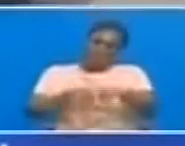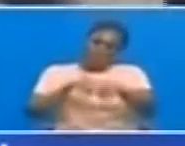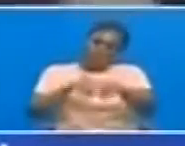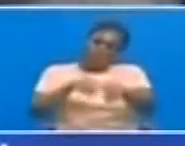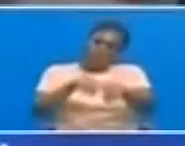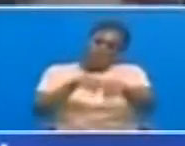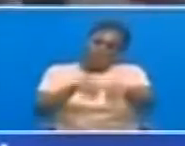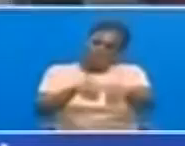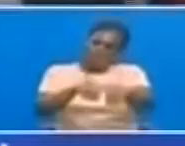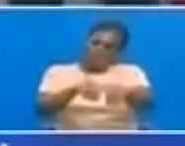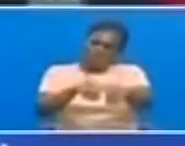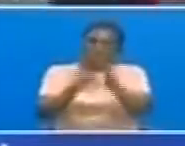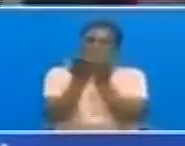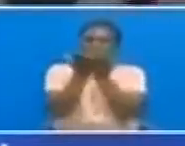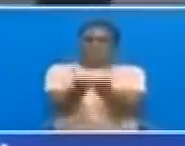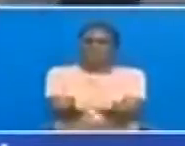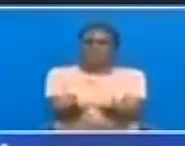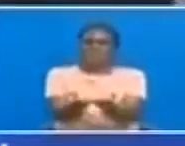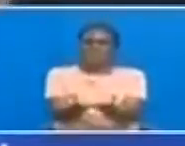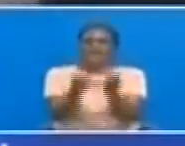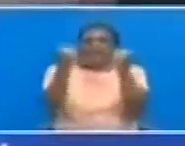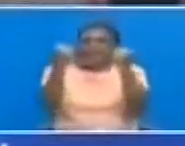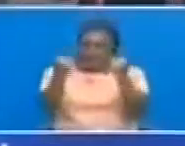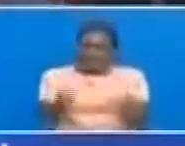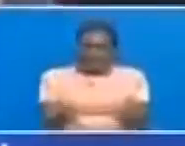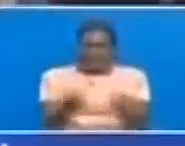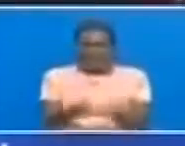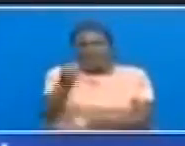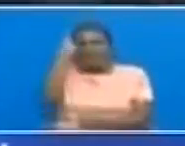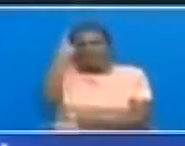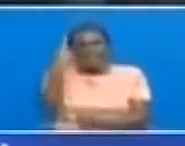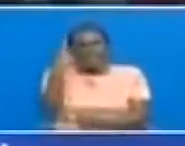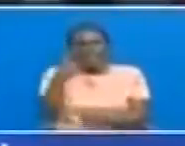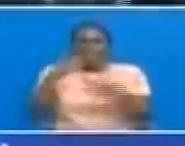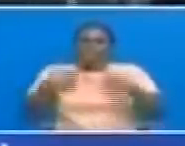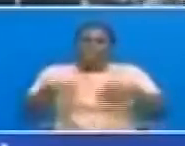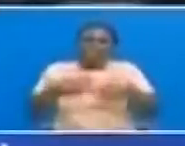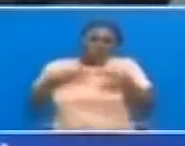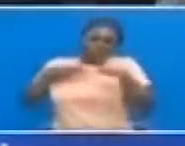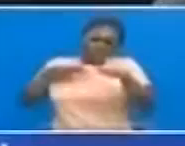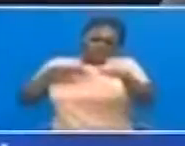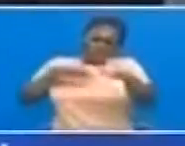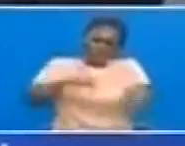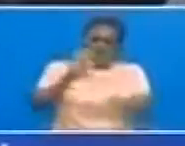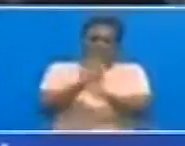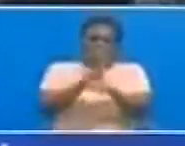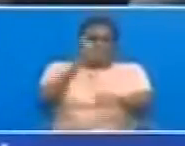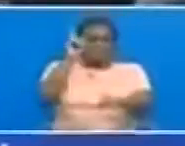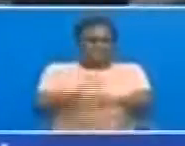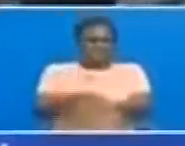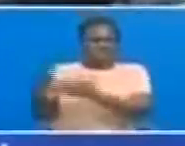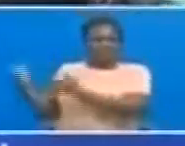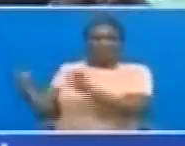zake hadi anapofika kwenye feri. Hapa ni vigumu hata kung'amua aliko kutokana na msongamano huu wa watu. Na mara kwa mara hapa